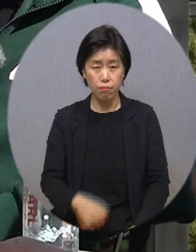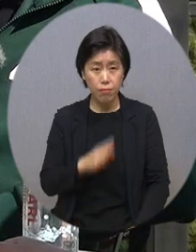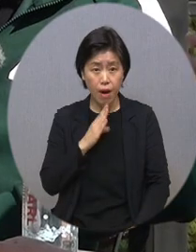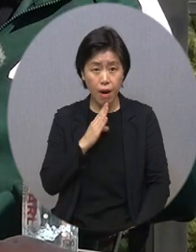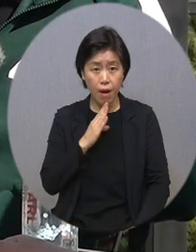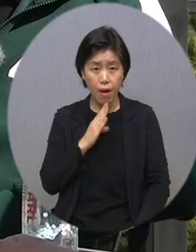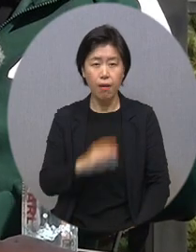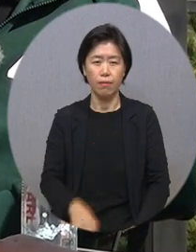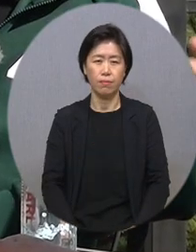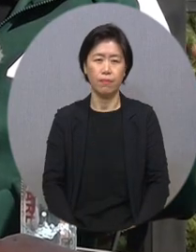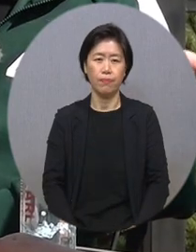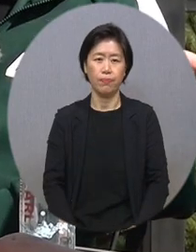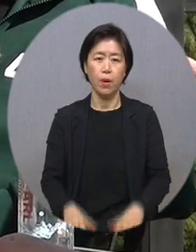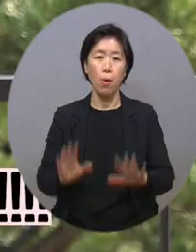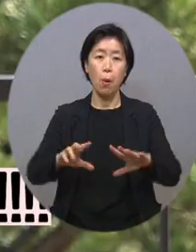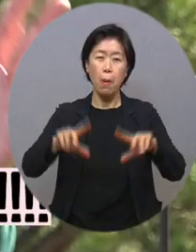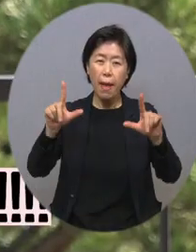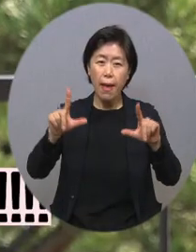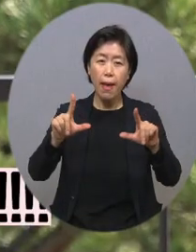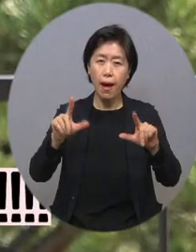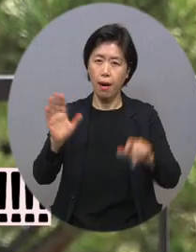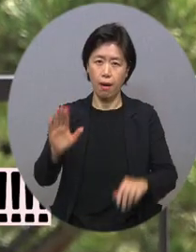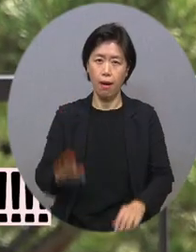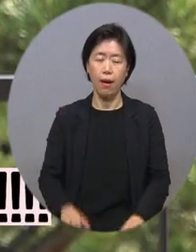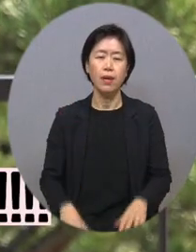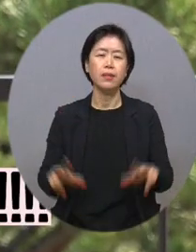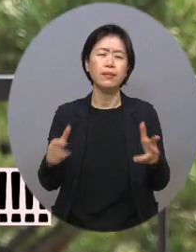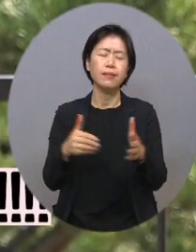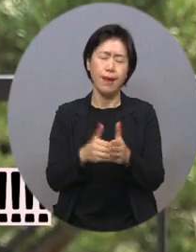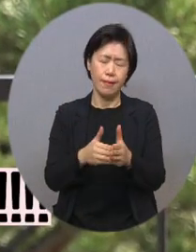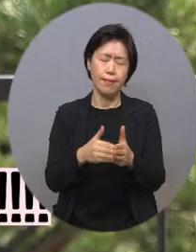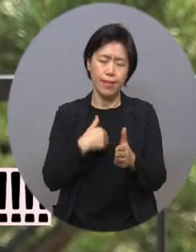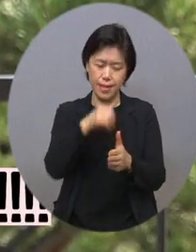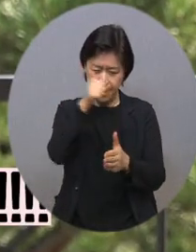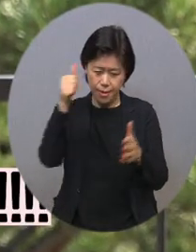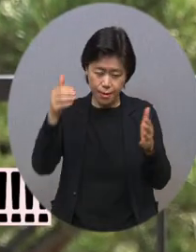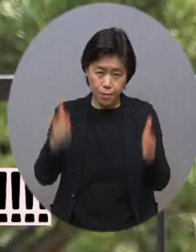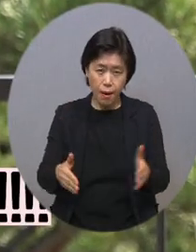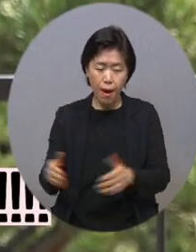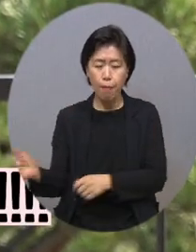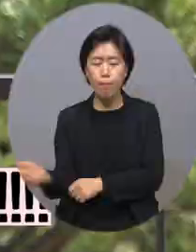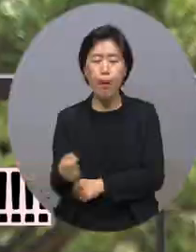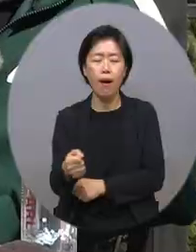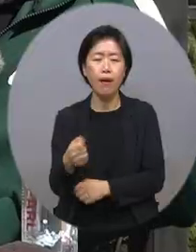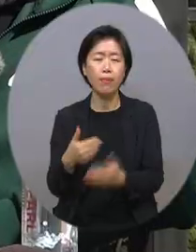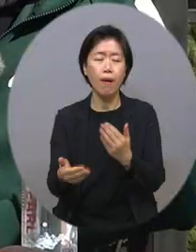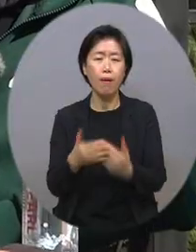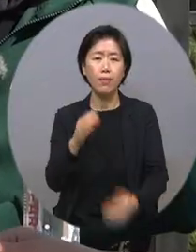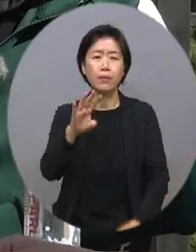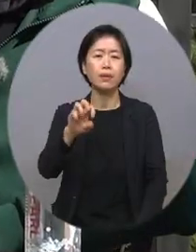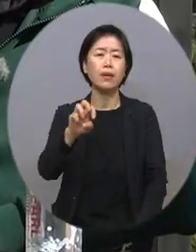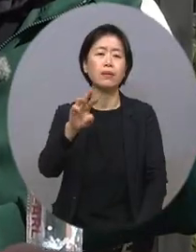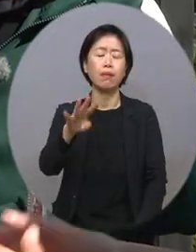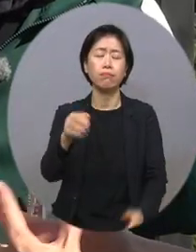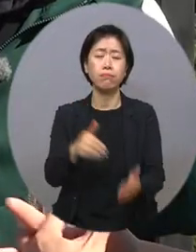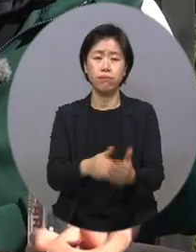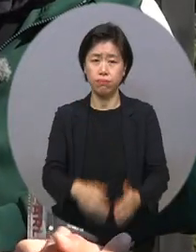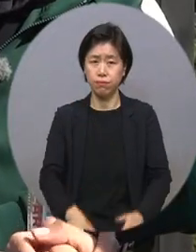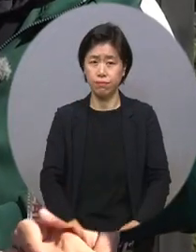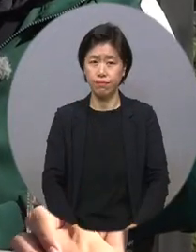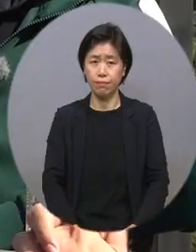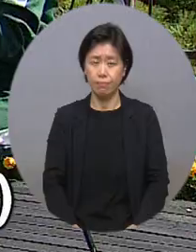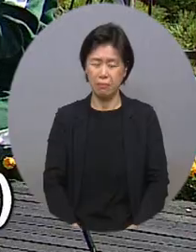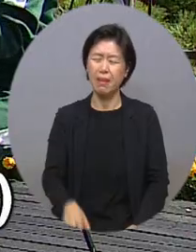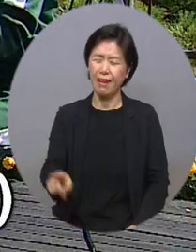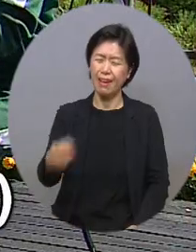34번째라고요? 네. 올해 34번째가 아니고 평생 필드를 34번째 나오는 날이거든요. 그럼 이제 가장 좋을 때죠. 가장